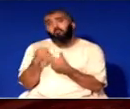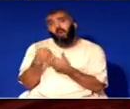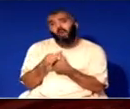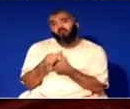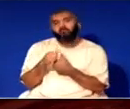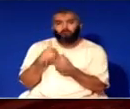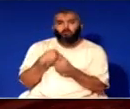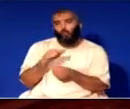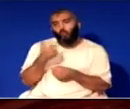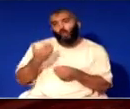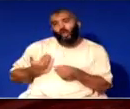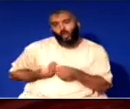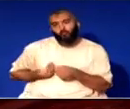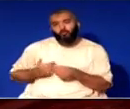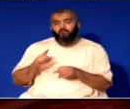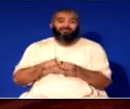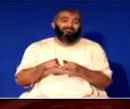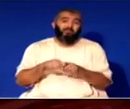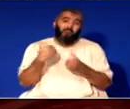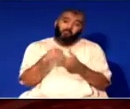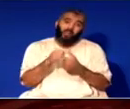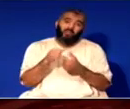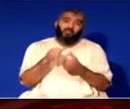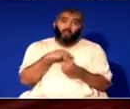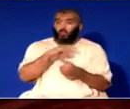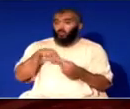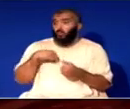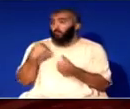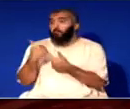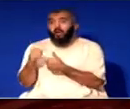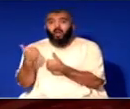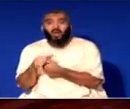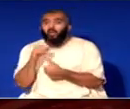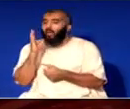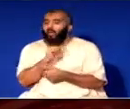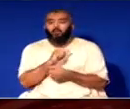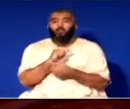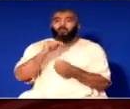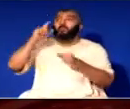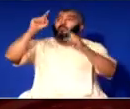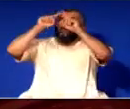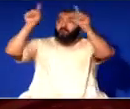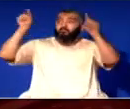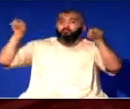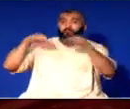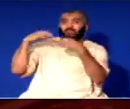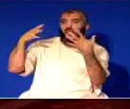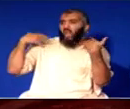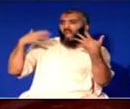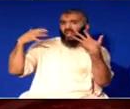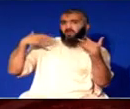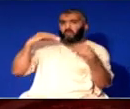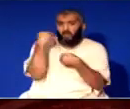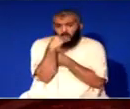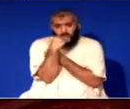وبعض الناس خلاف، قلنا له احنا مرض ما نقدروش، وهذا الكليماتيزير يحطوها اخويا يحطوه